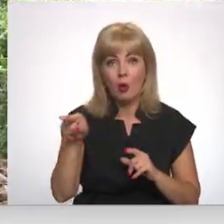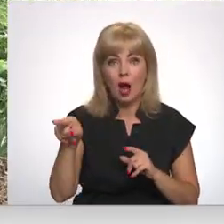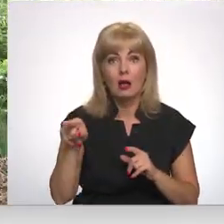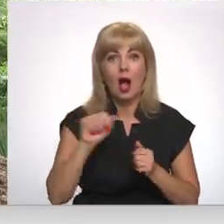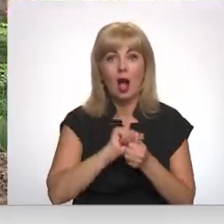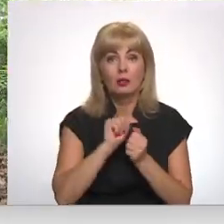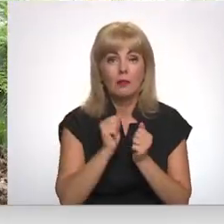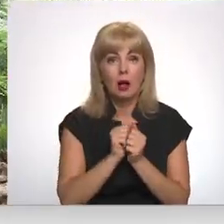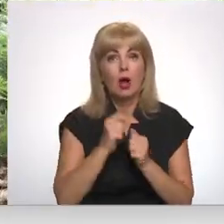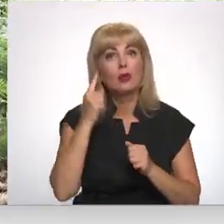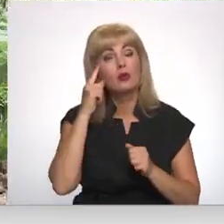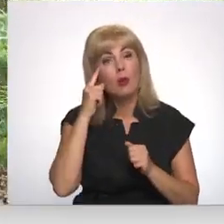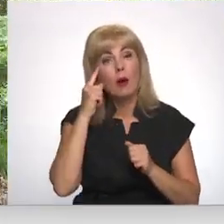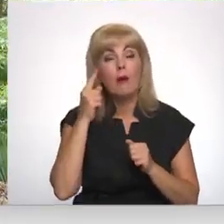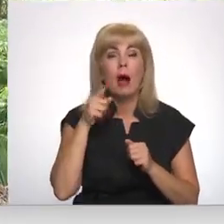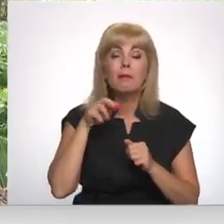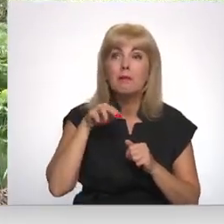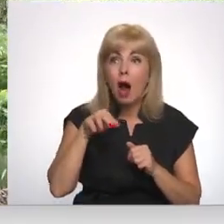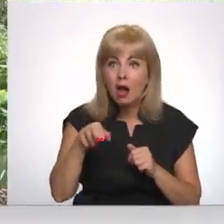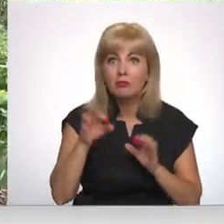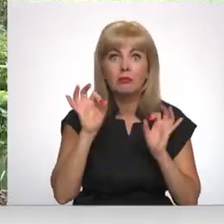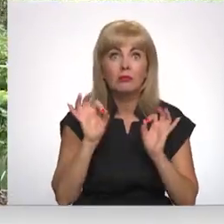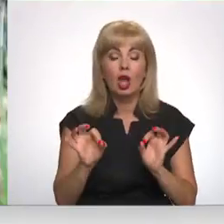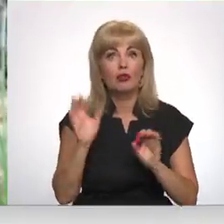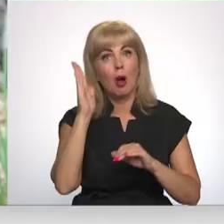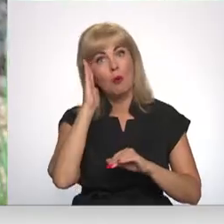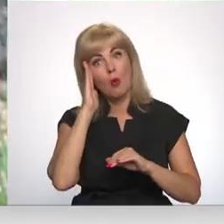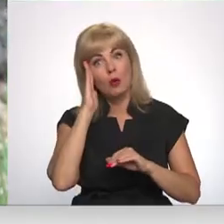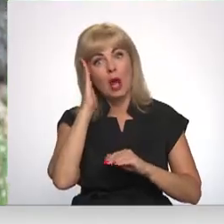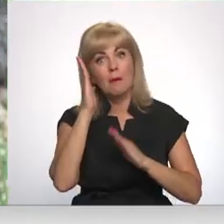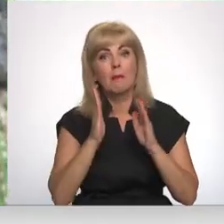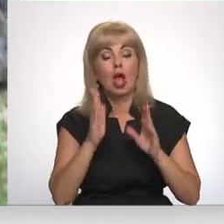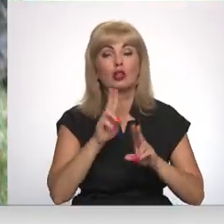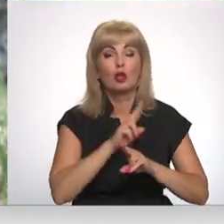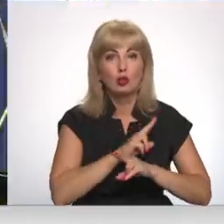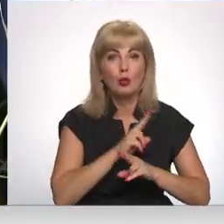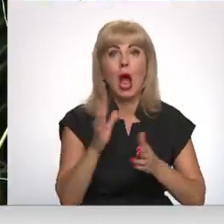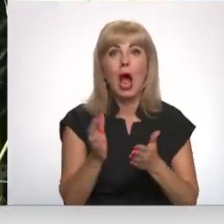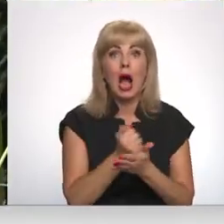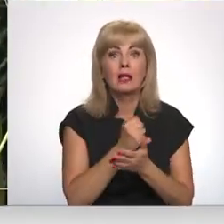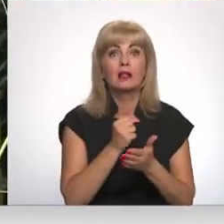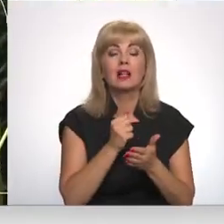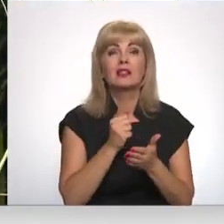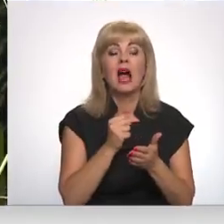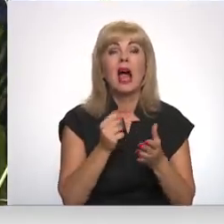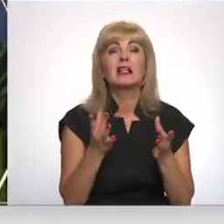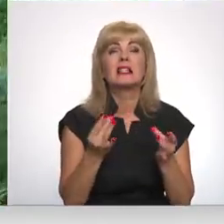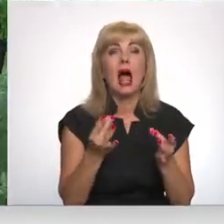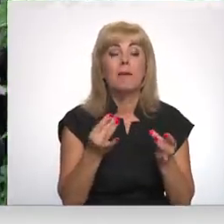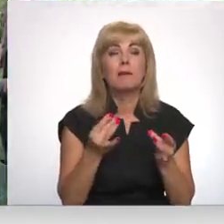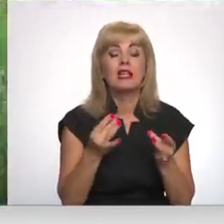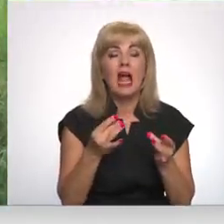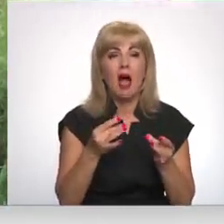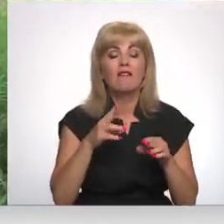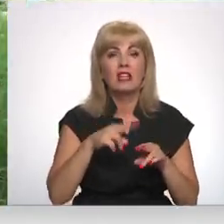akmiņš, jādomā pagoja pa prīžam, tīvā veros taču neguļa. Tā kā mirusī meža cūka tika atrastas lapjā vietā, kur izrakt bedri